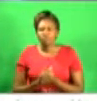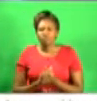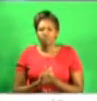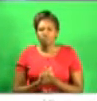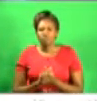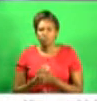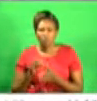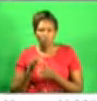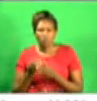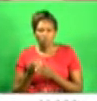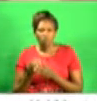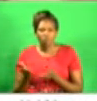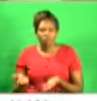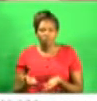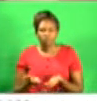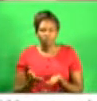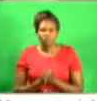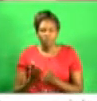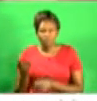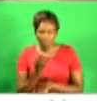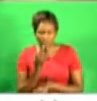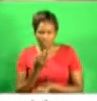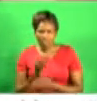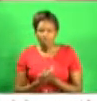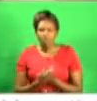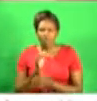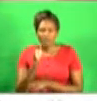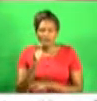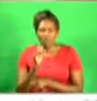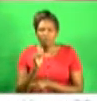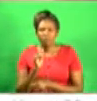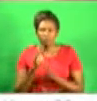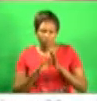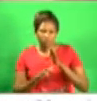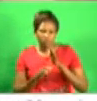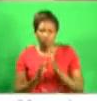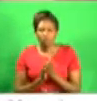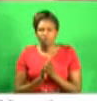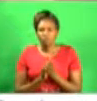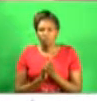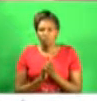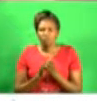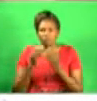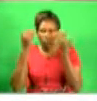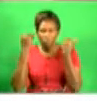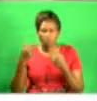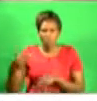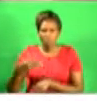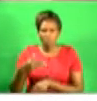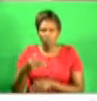or to be harassed. Watuhumiwa hao waliomba kupunguziwa hukumu hiyo huko mhudumu wa